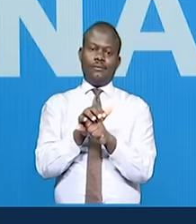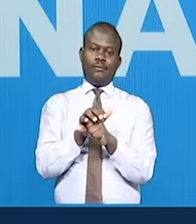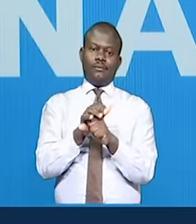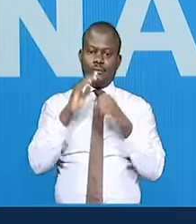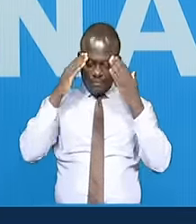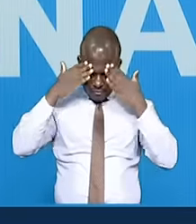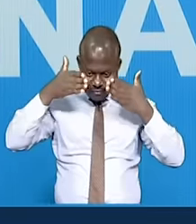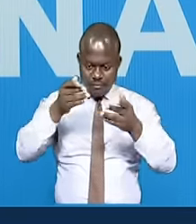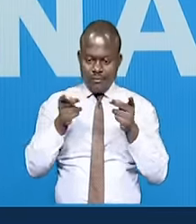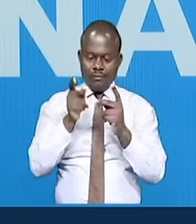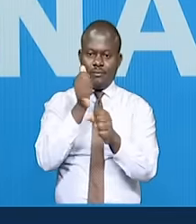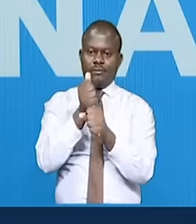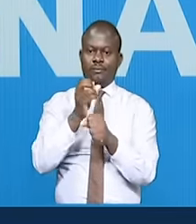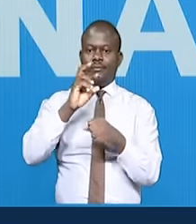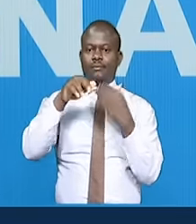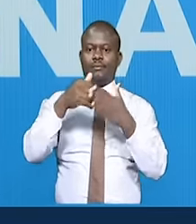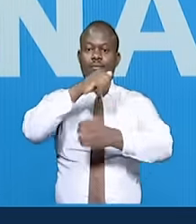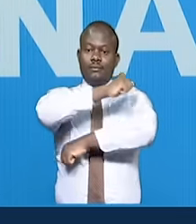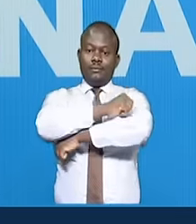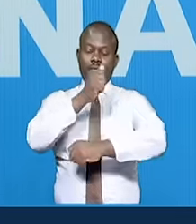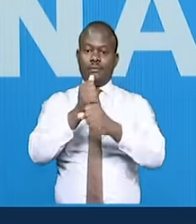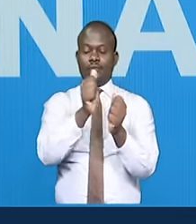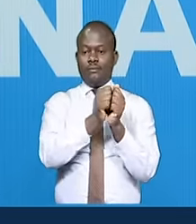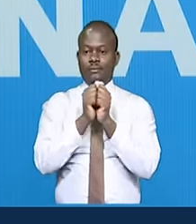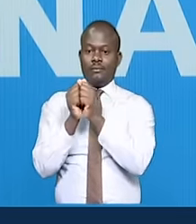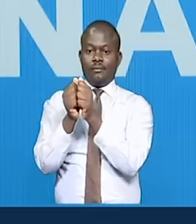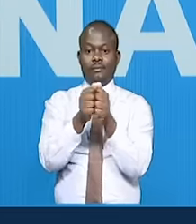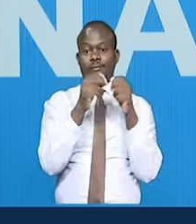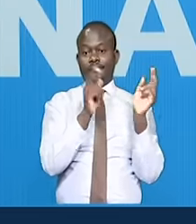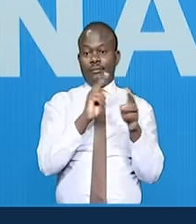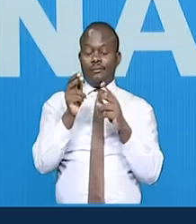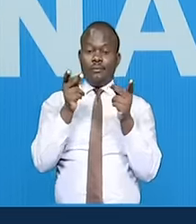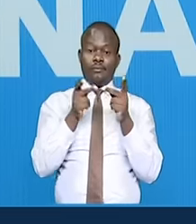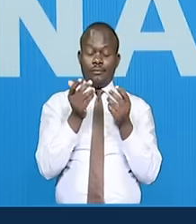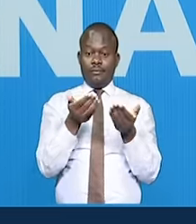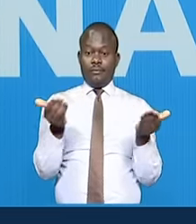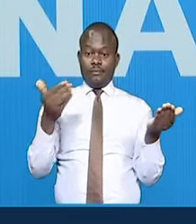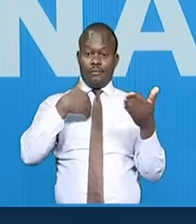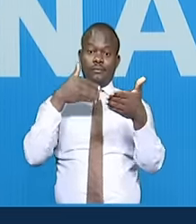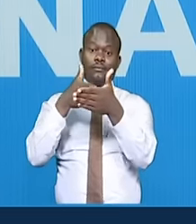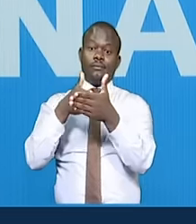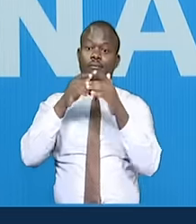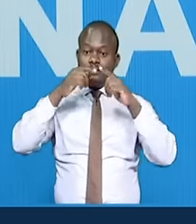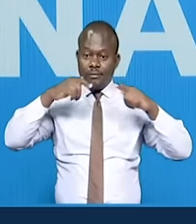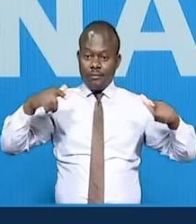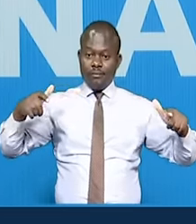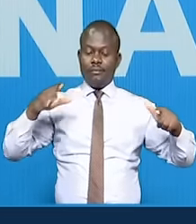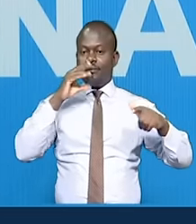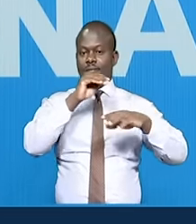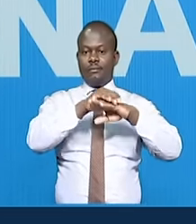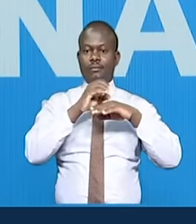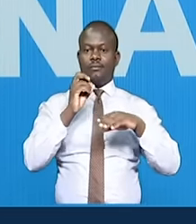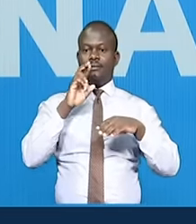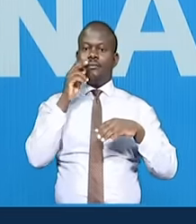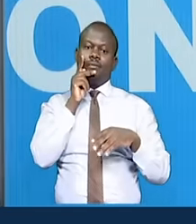Nibanze nkaho nkorera cyangwa se amashuri ndi gukorana nayo, ubusanga hari abana nyine bagifite imbogamizi y'ururimi, navuga icyongereza